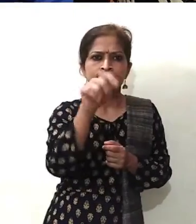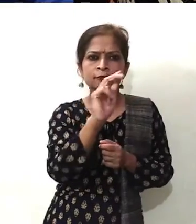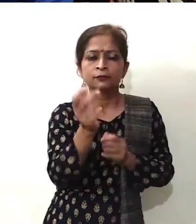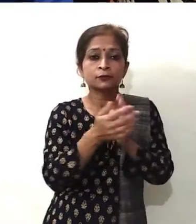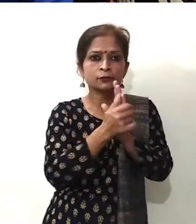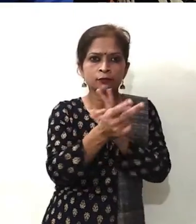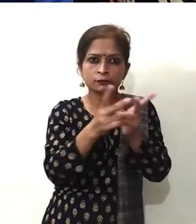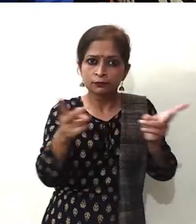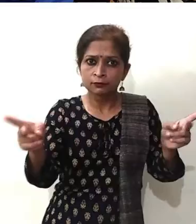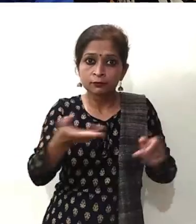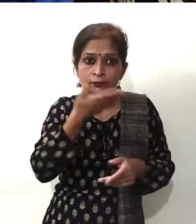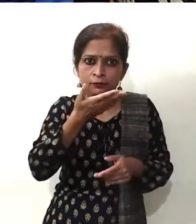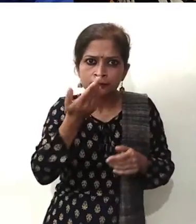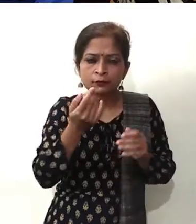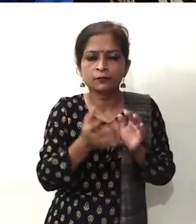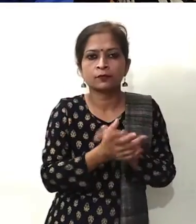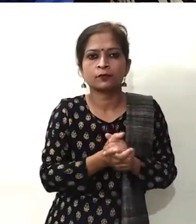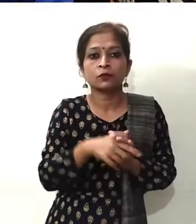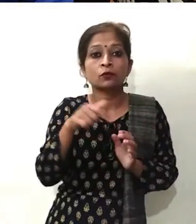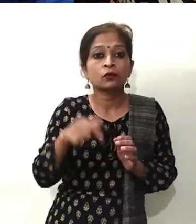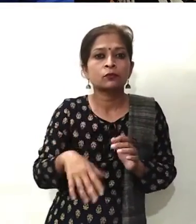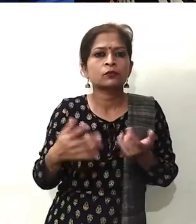एक सबर,